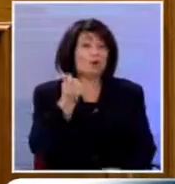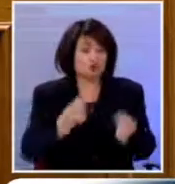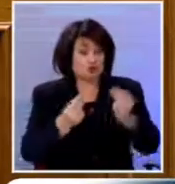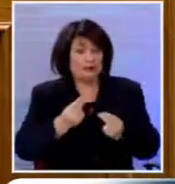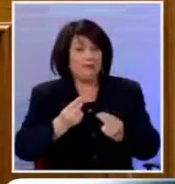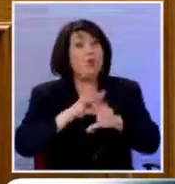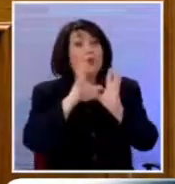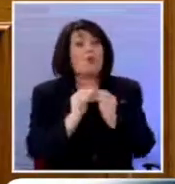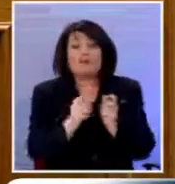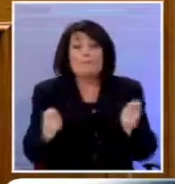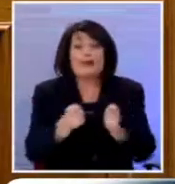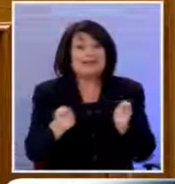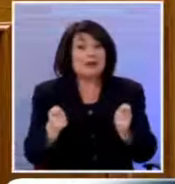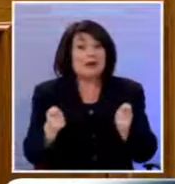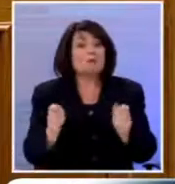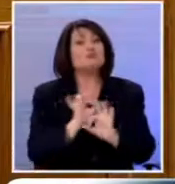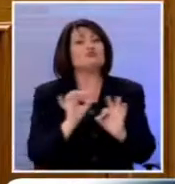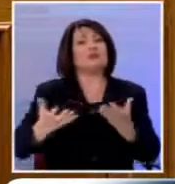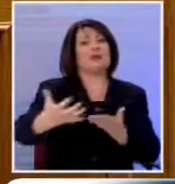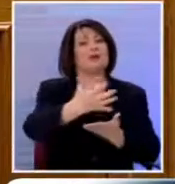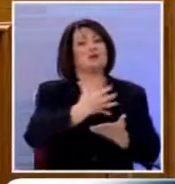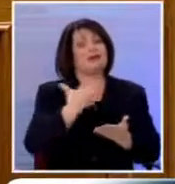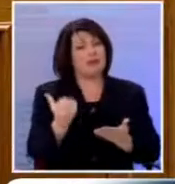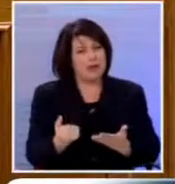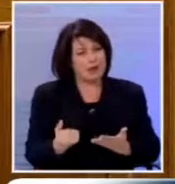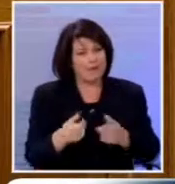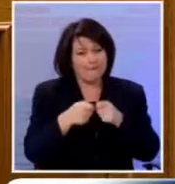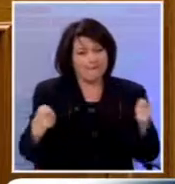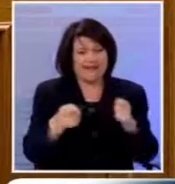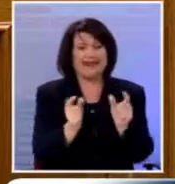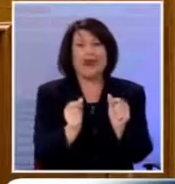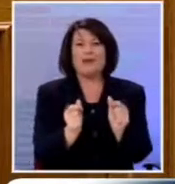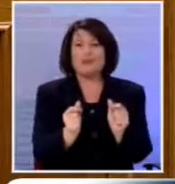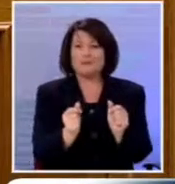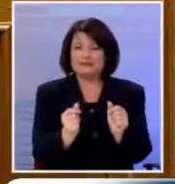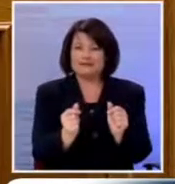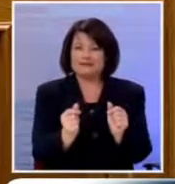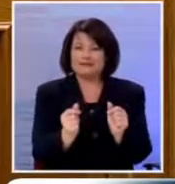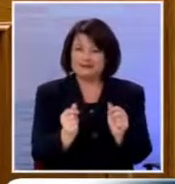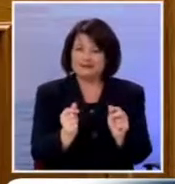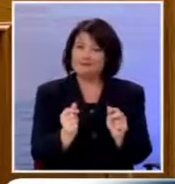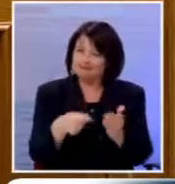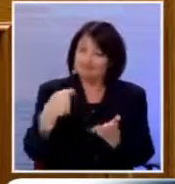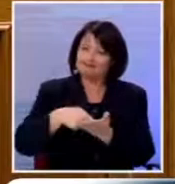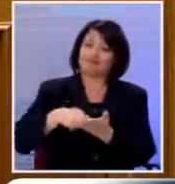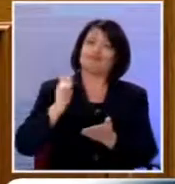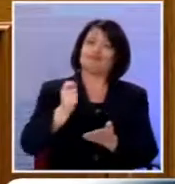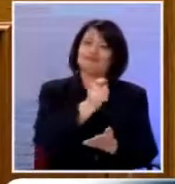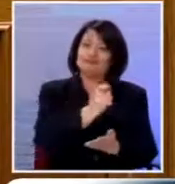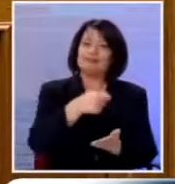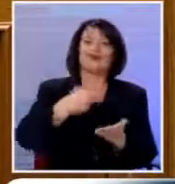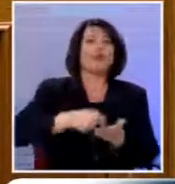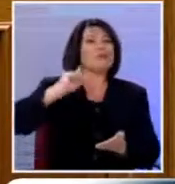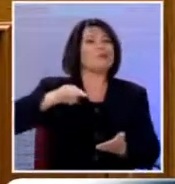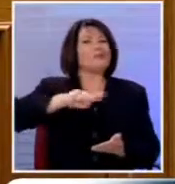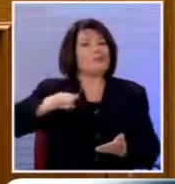υπολογισμούς υπερκαλύπτεται από τα έσοδα που θα υπάρξουν από τα μέτρα για τις ρυθμίσεις και τις εκαθαρίσεις, από την πάταξη της